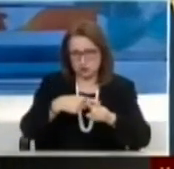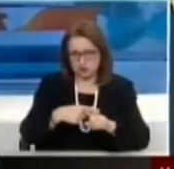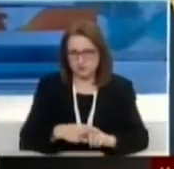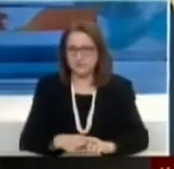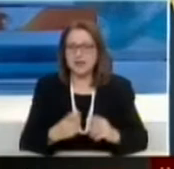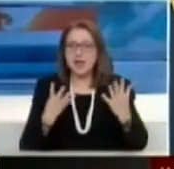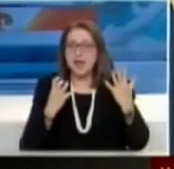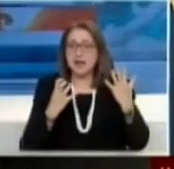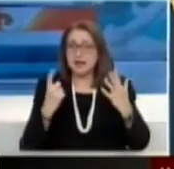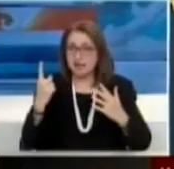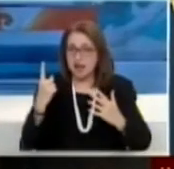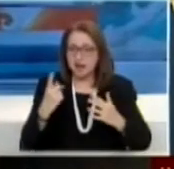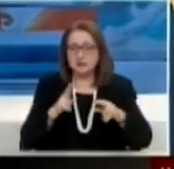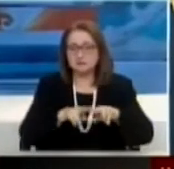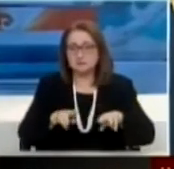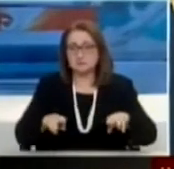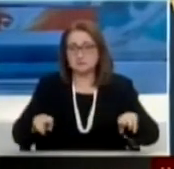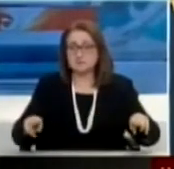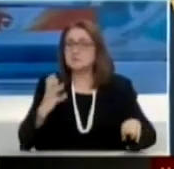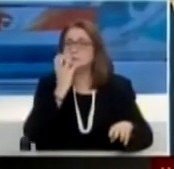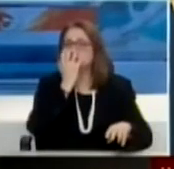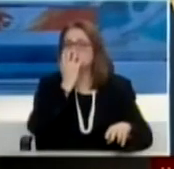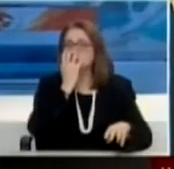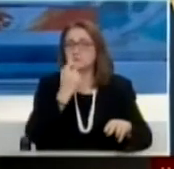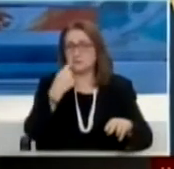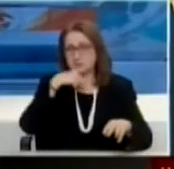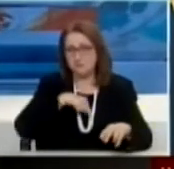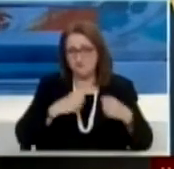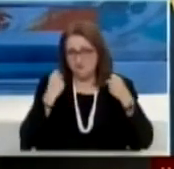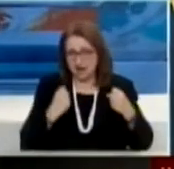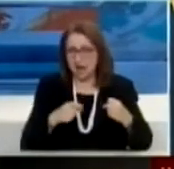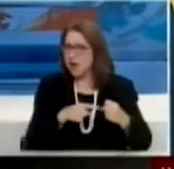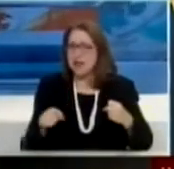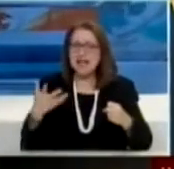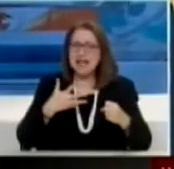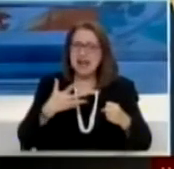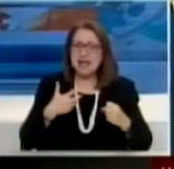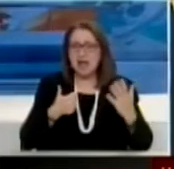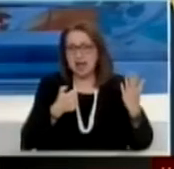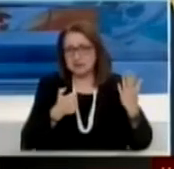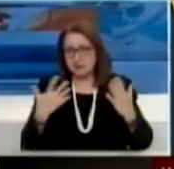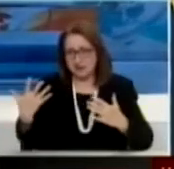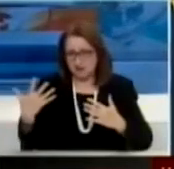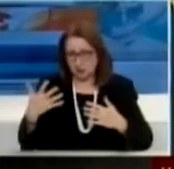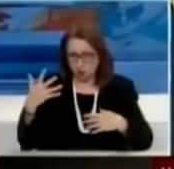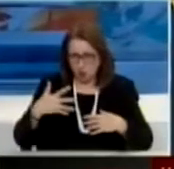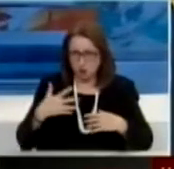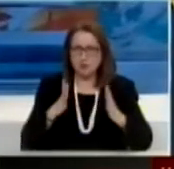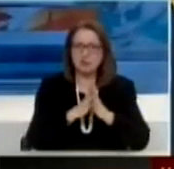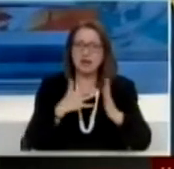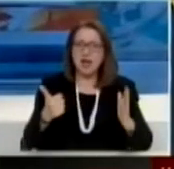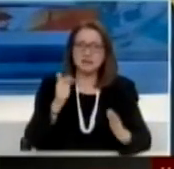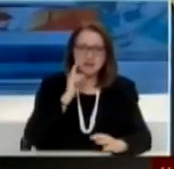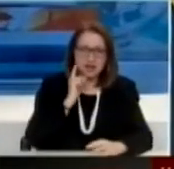91 συμπολίτες μας νοσηλεύονται διασωληνωμένοι. Η μέση ηλικία τους είναι 65 ετών, 16 είναι γυναίκες. Περισσότερο